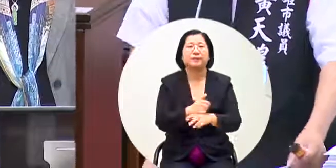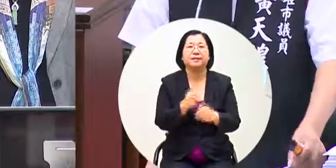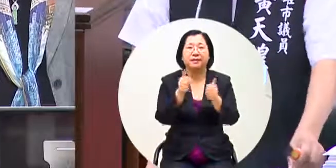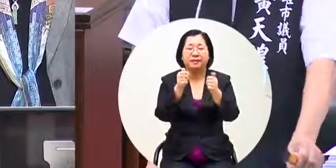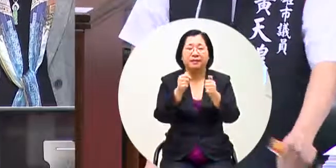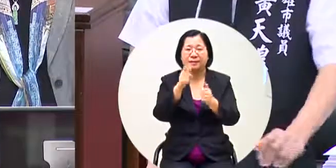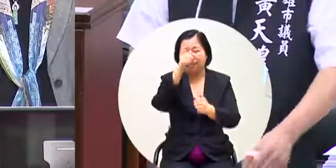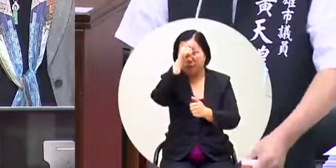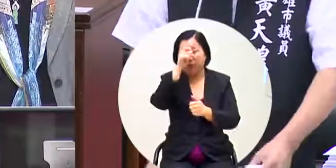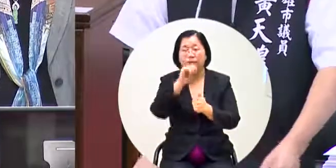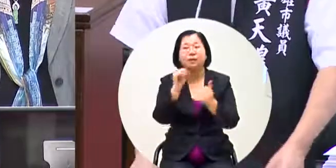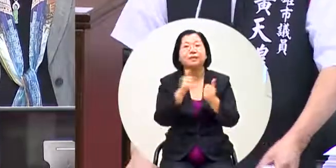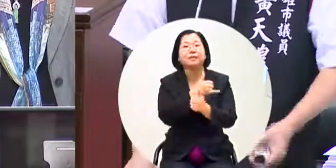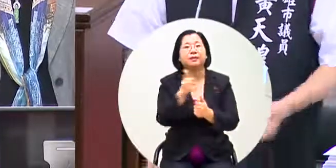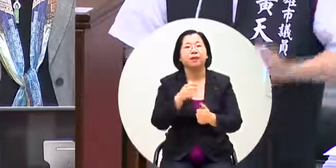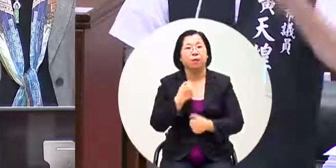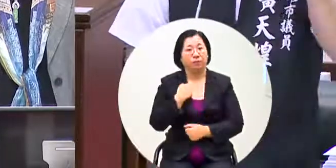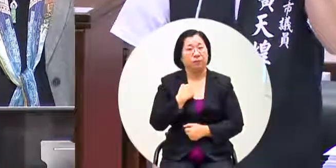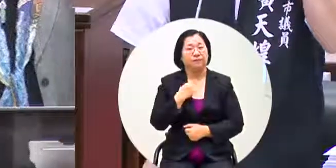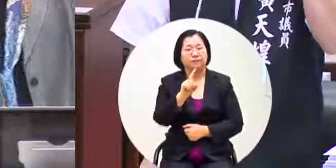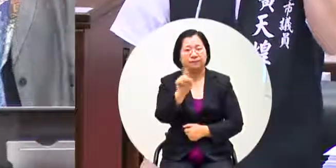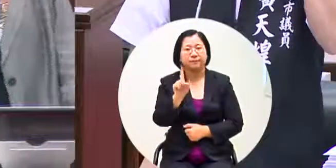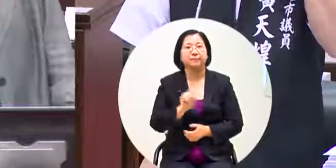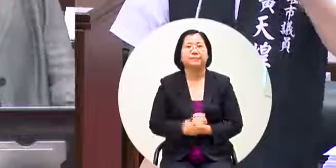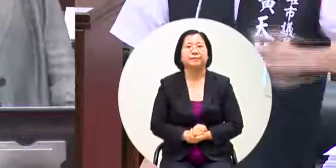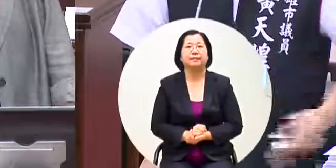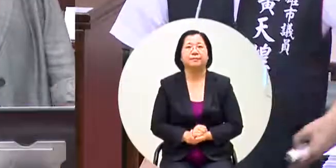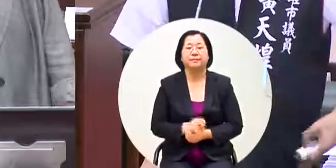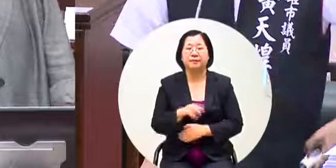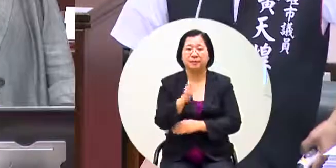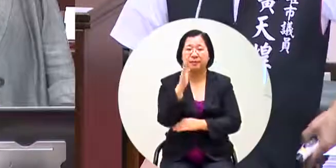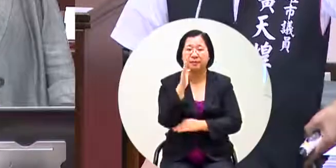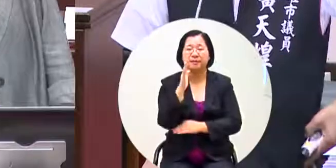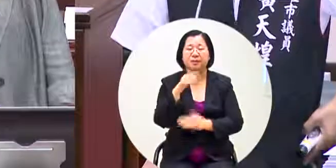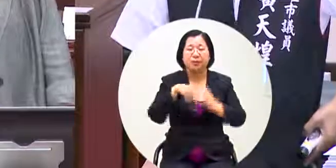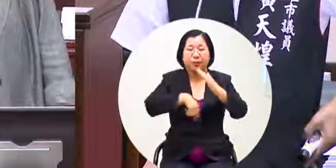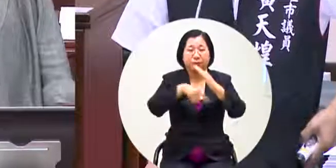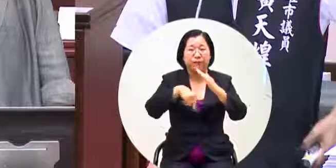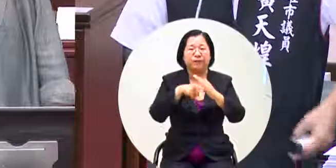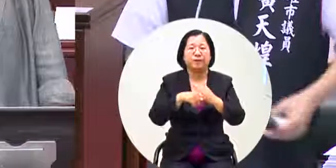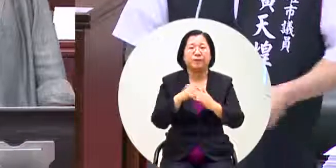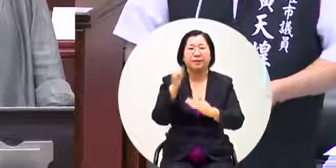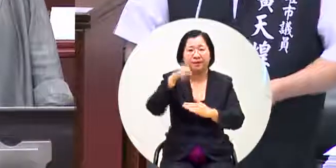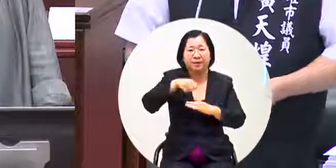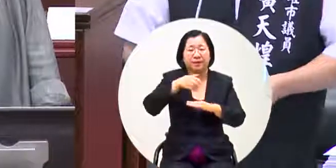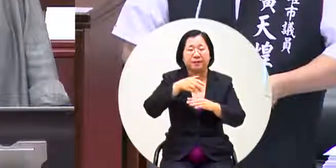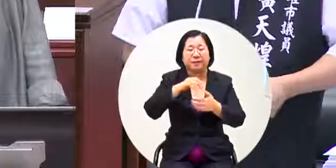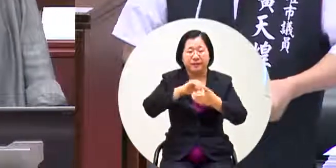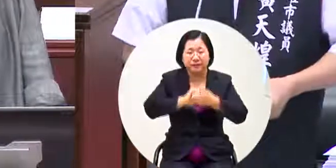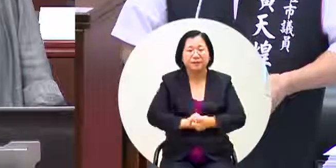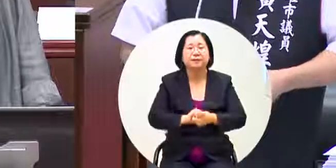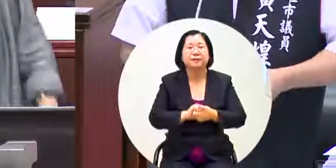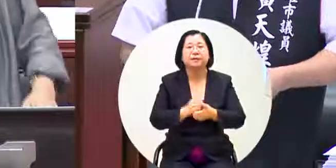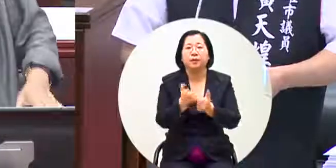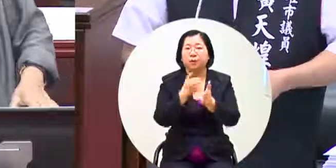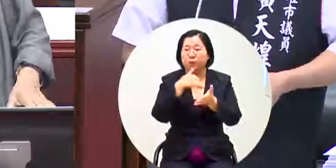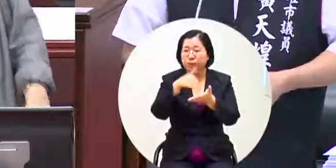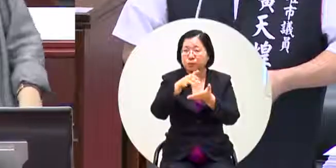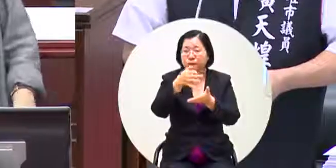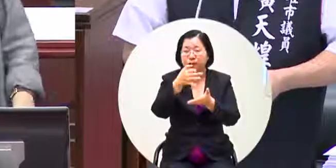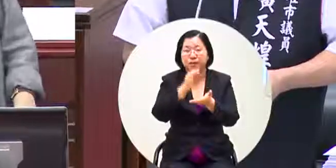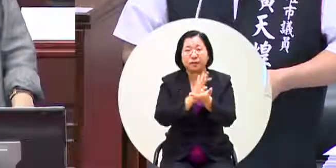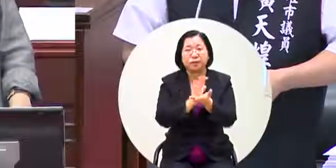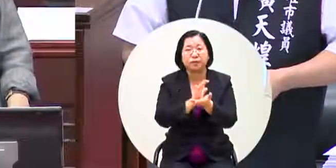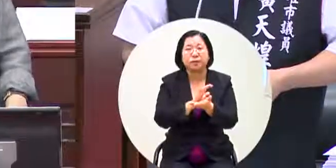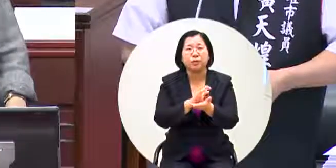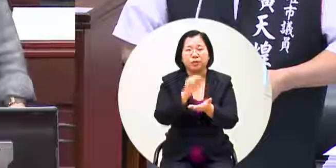吼、哦，行政院的核定的迄、那个。预算书内底啊，并无四轻这